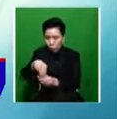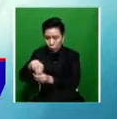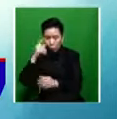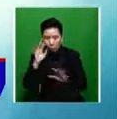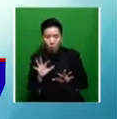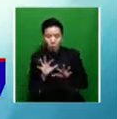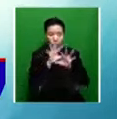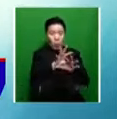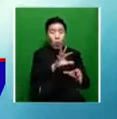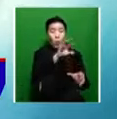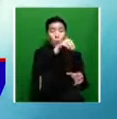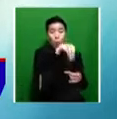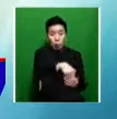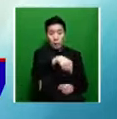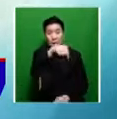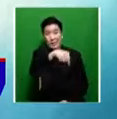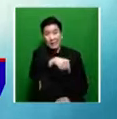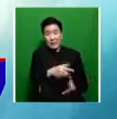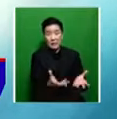มี